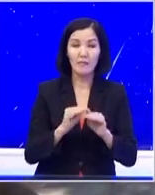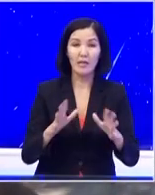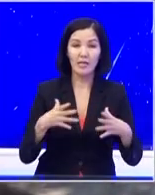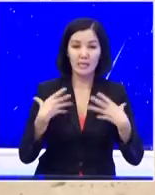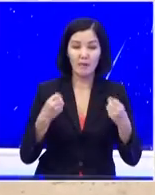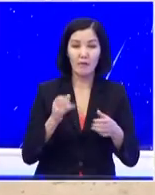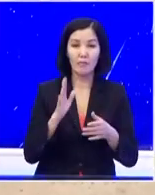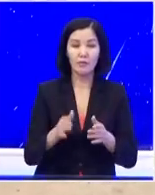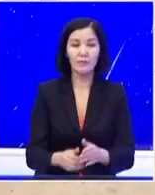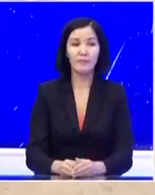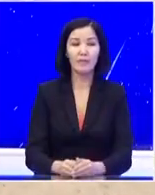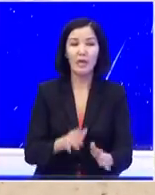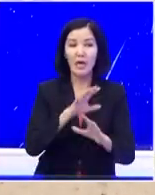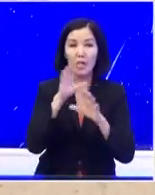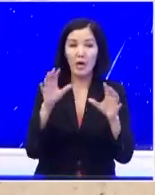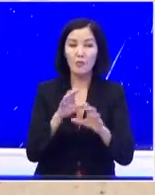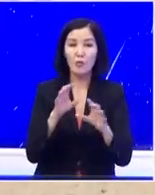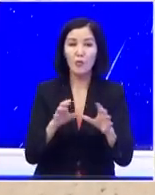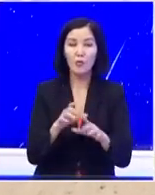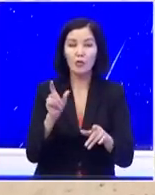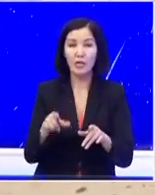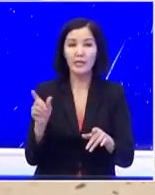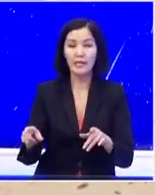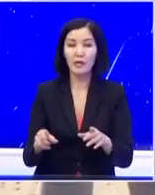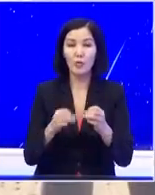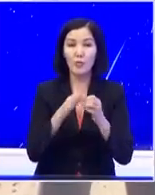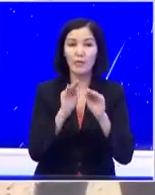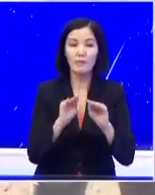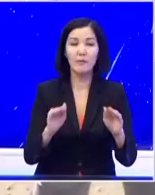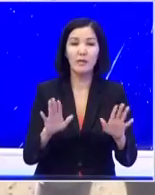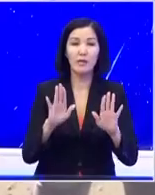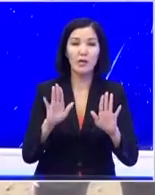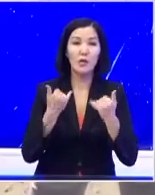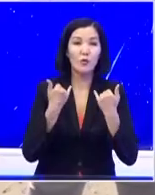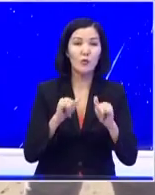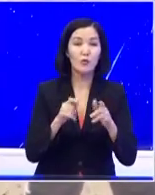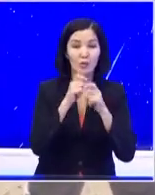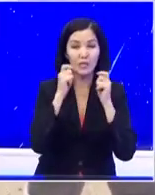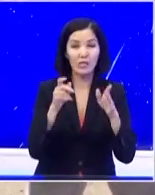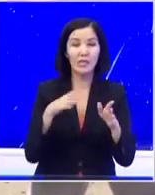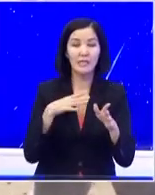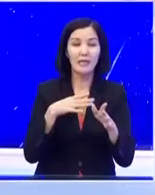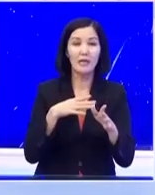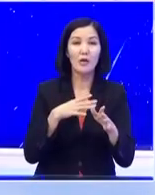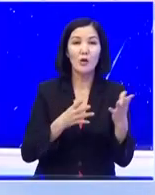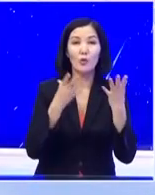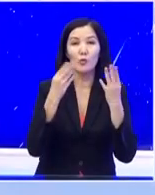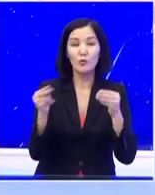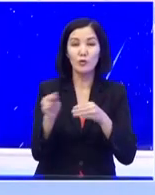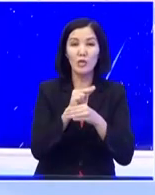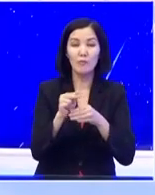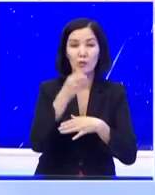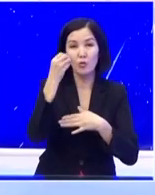есен болсын. Қамқор жандар Бәйтерек оңалту орталығының 15 тәрбиеленушісіне тосын сый жасады. Мамандардың айтуынша, күндізгі емдеу